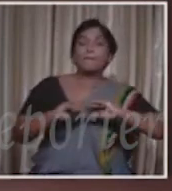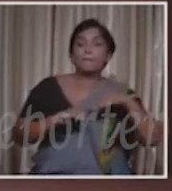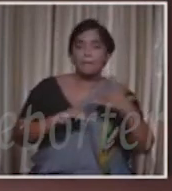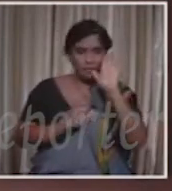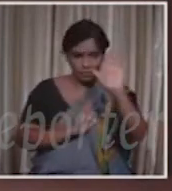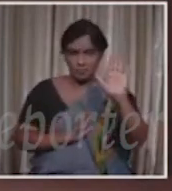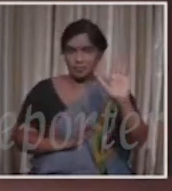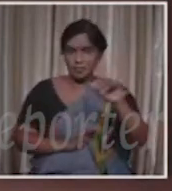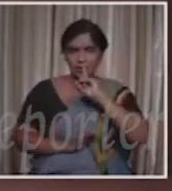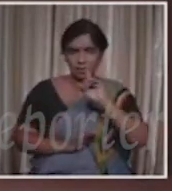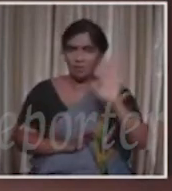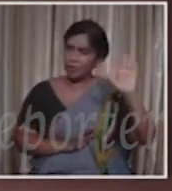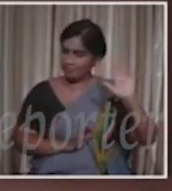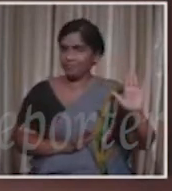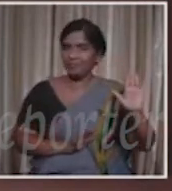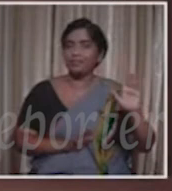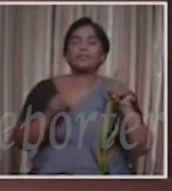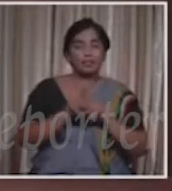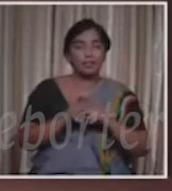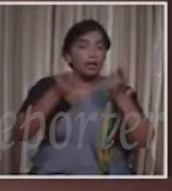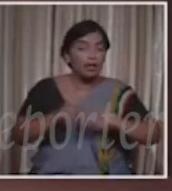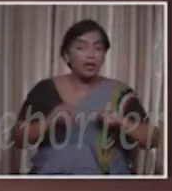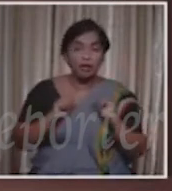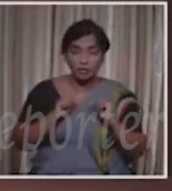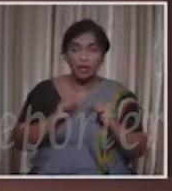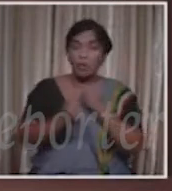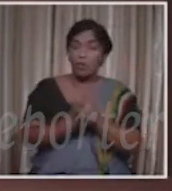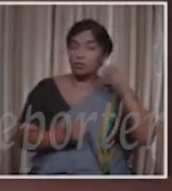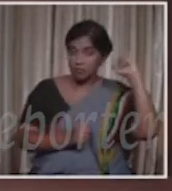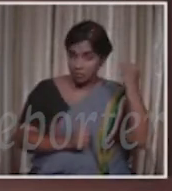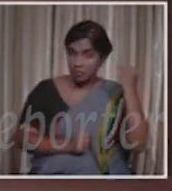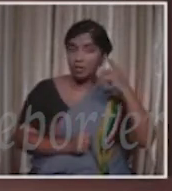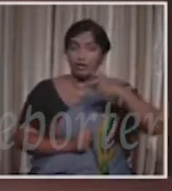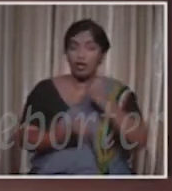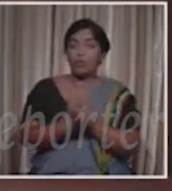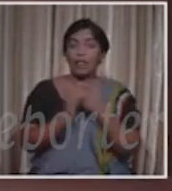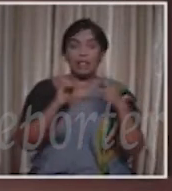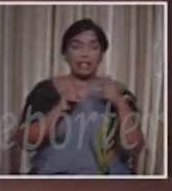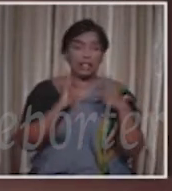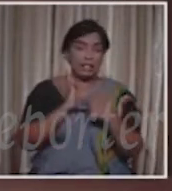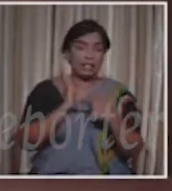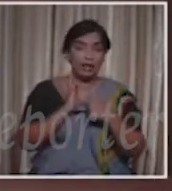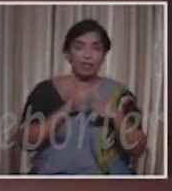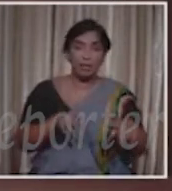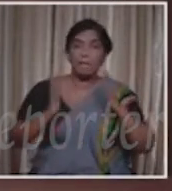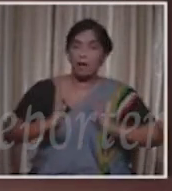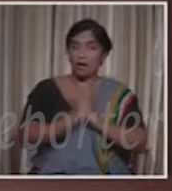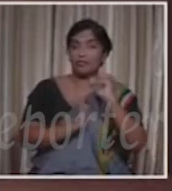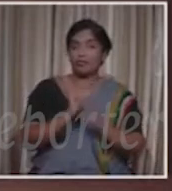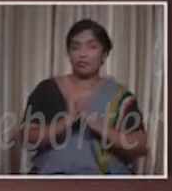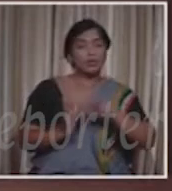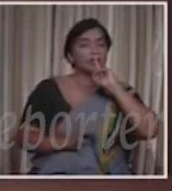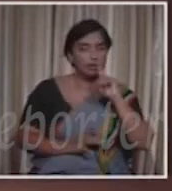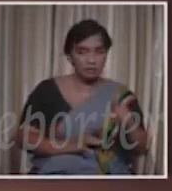ඉන්න කියනකම් ඔයා ඉන්නකෝ ඊට පස්සේ කරුණේ එකද මොකක්ද උනේ පොලිස්පතිවරයා නියෝජ්‍ය පොලිස්පති දේශබන්දු